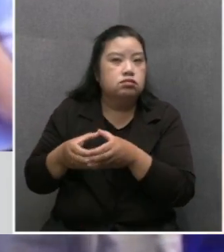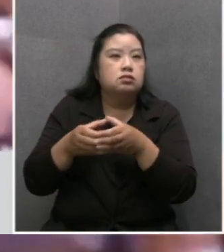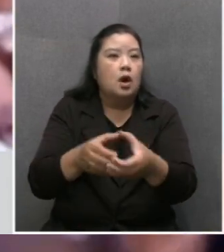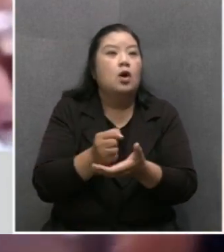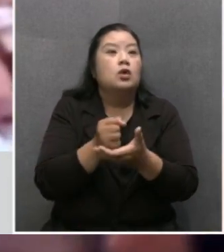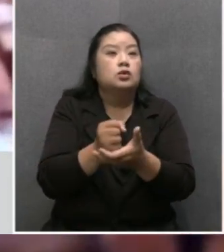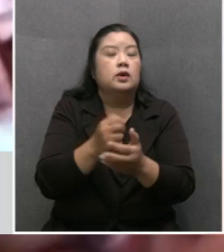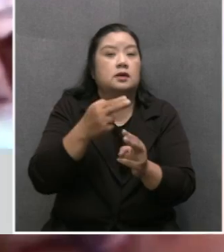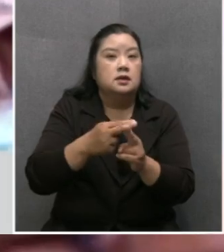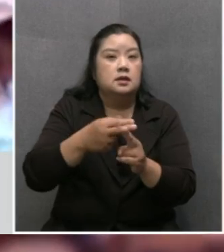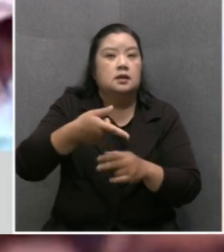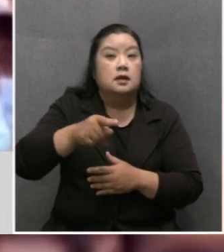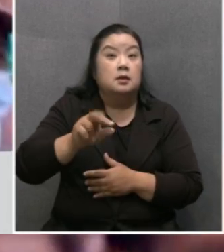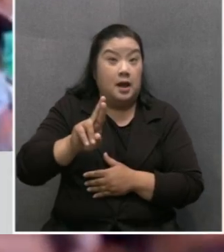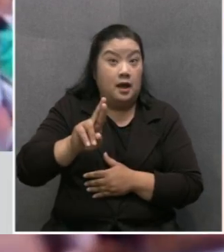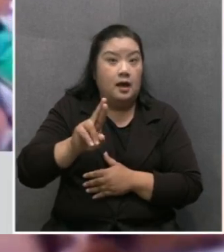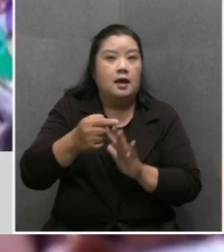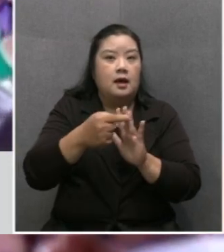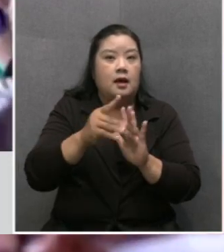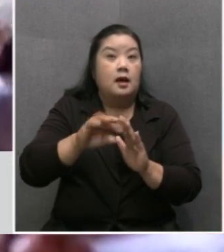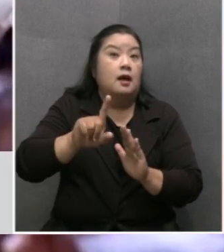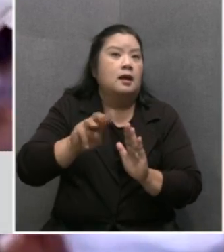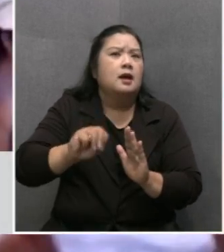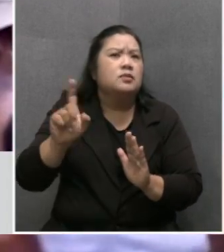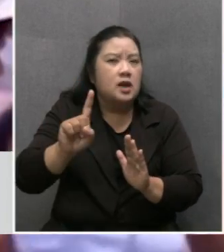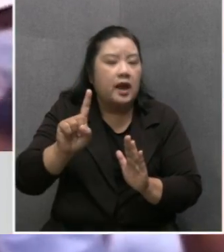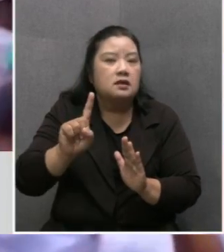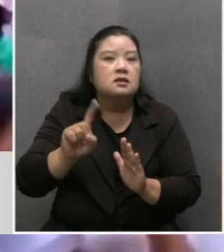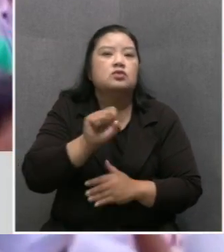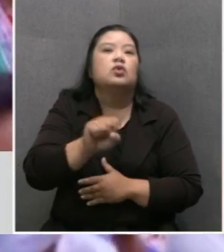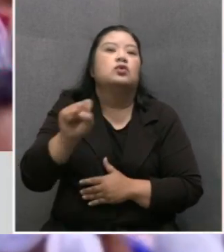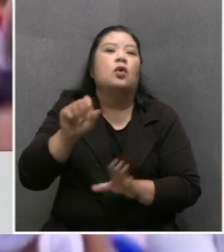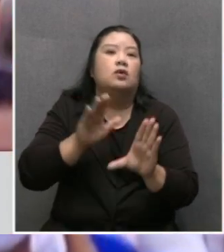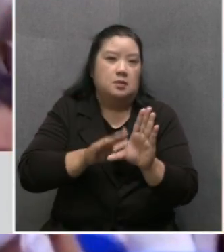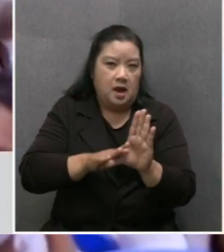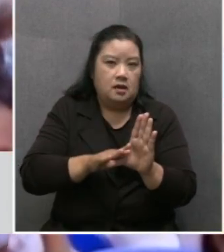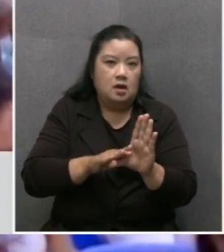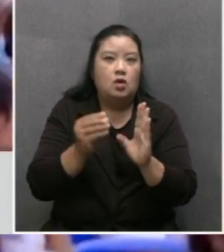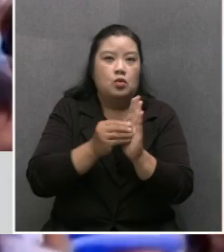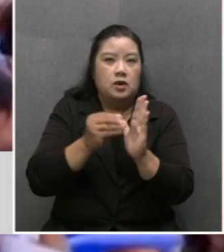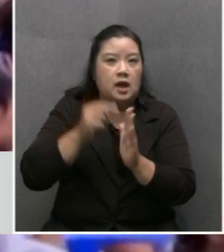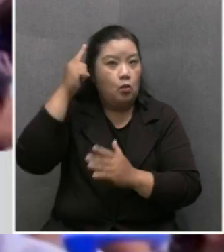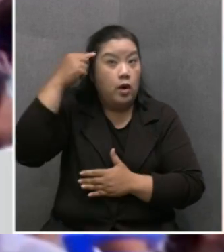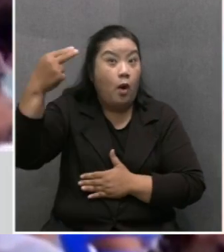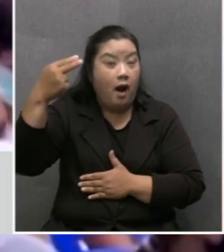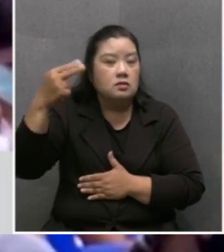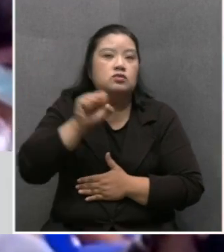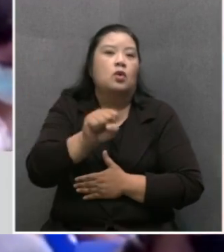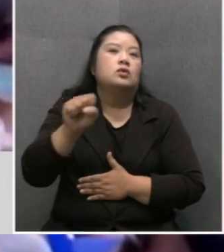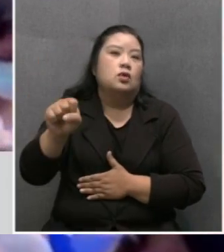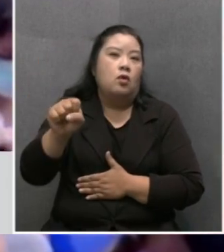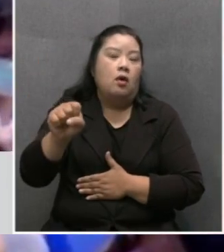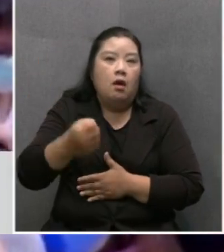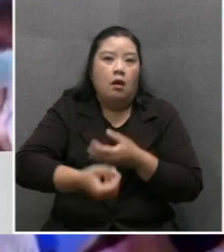ญช่วยเหลือผู้สมัครส.ส.กรุงเทพมหานครเขต5ห้วยขวางวังทองหลางปราศัยแถลงนโยบายของภูมิใจ